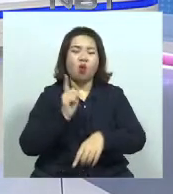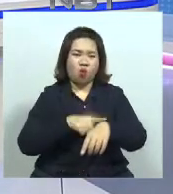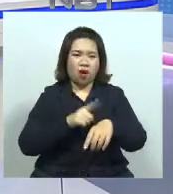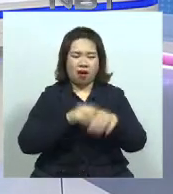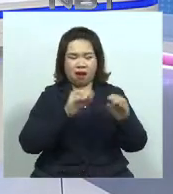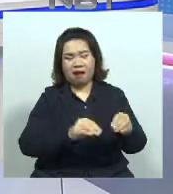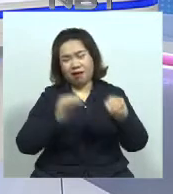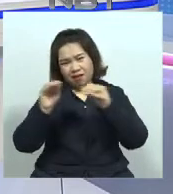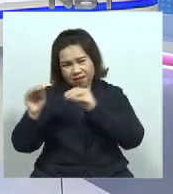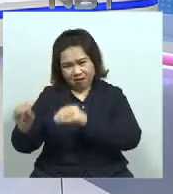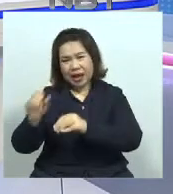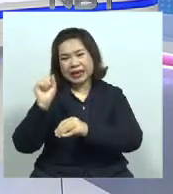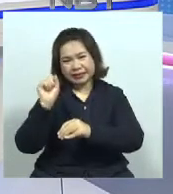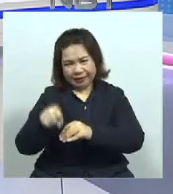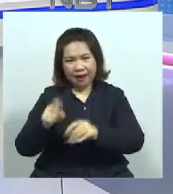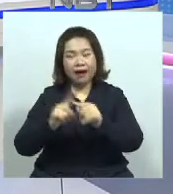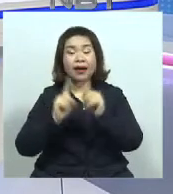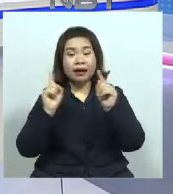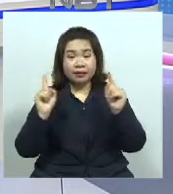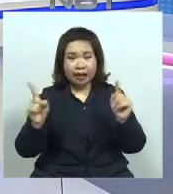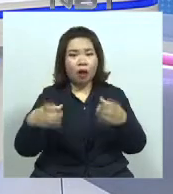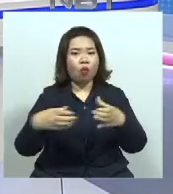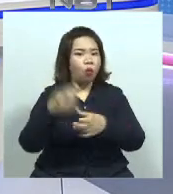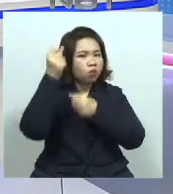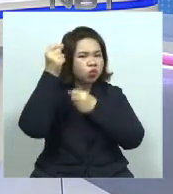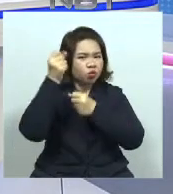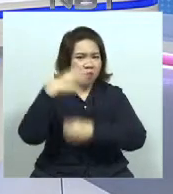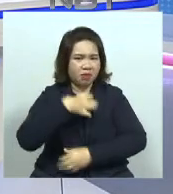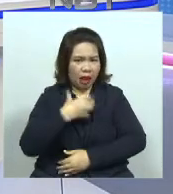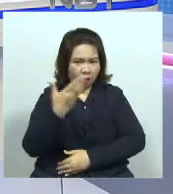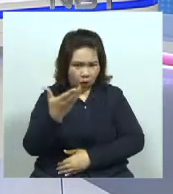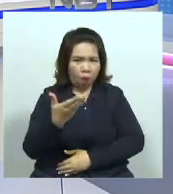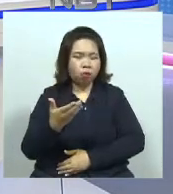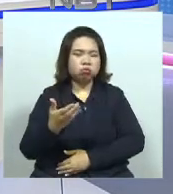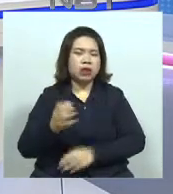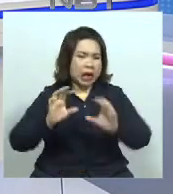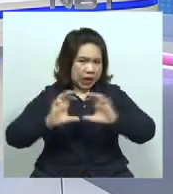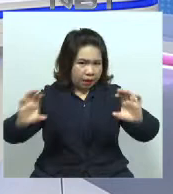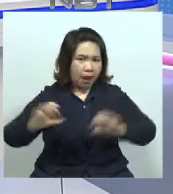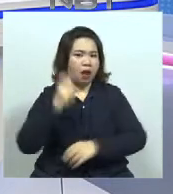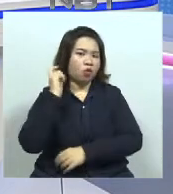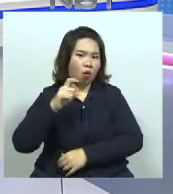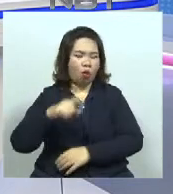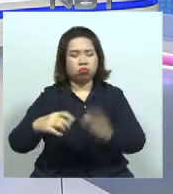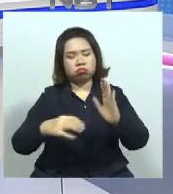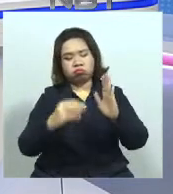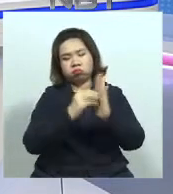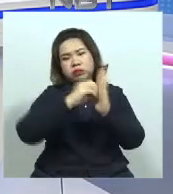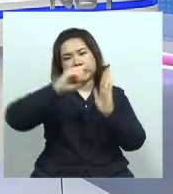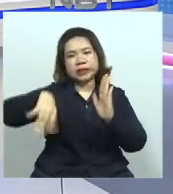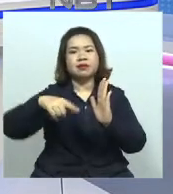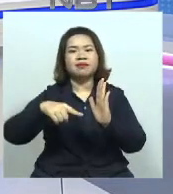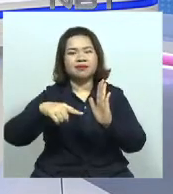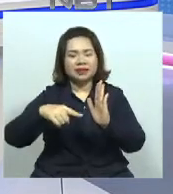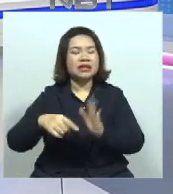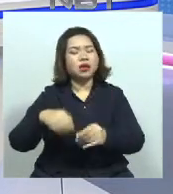ารณาข้อกฎหมายออกไปแต่ว่าผู้ชุมนุมต้องการให้รัฐบาลมีการถอนร่างดังกล่าวก็เลยทำให้ยังคงปักหลักชุม